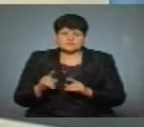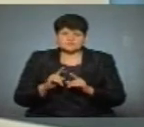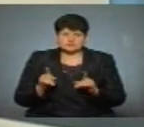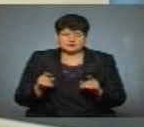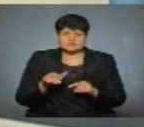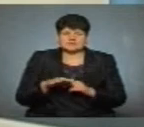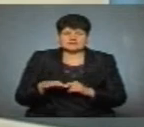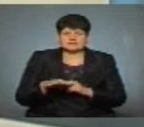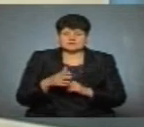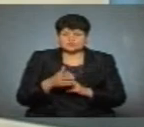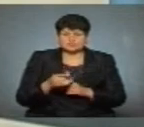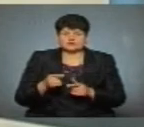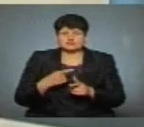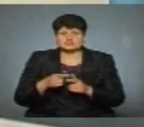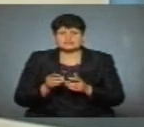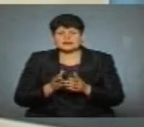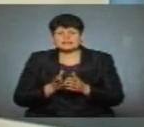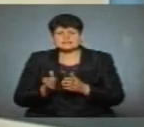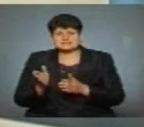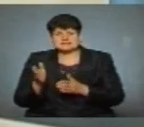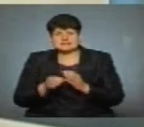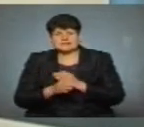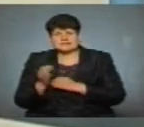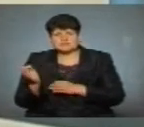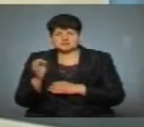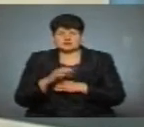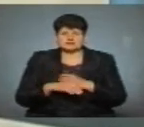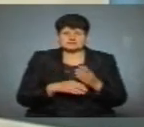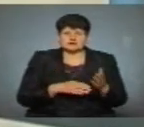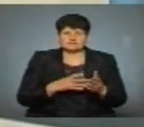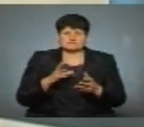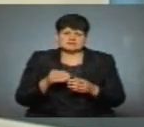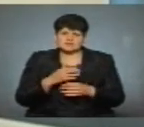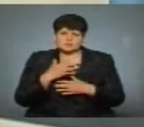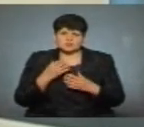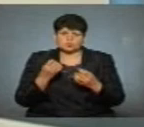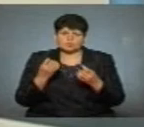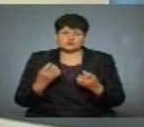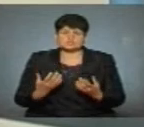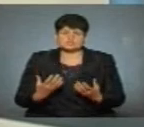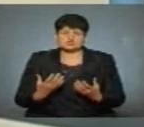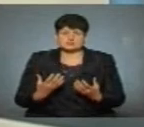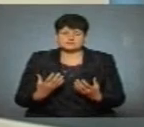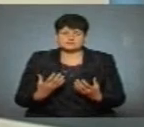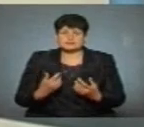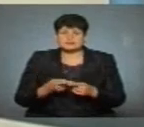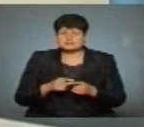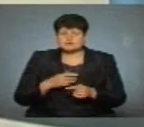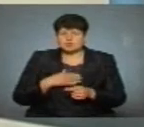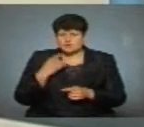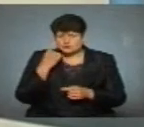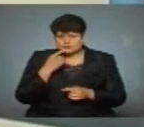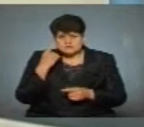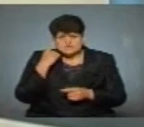там, чи ми на схід, чи ми на захід. Ну, власне, все набагато простіше, і ну, це моя особиста думка, я